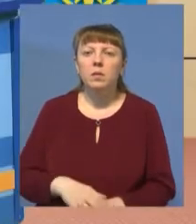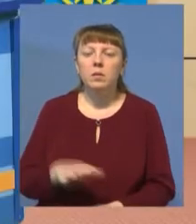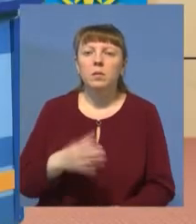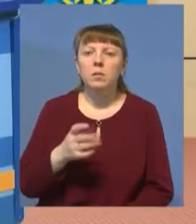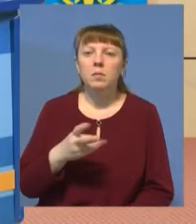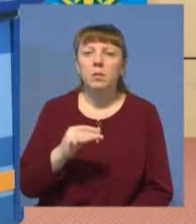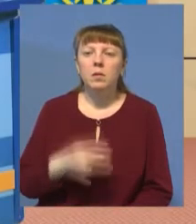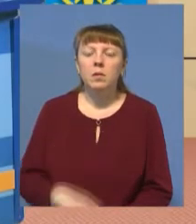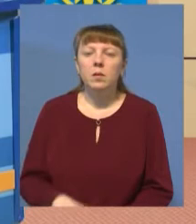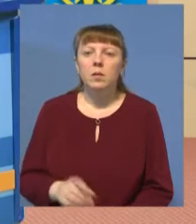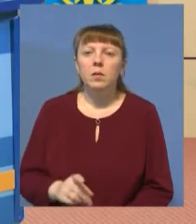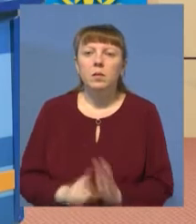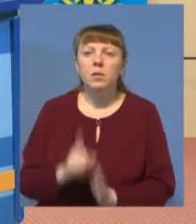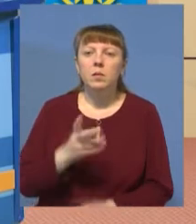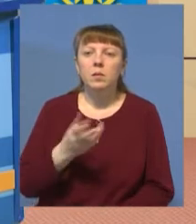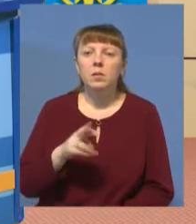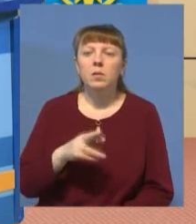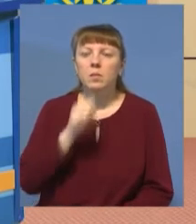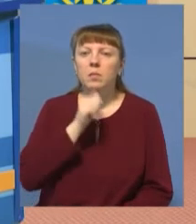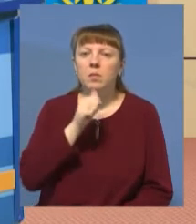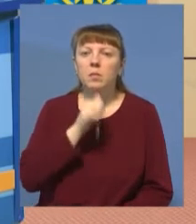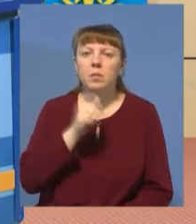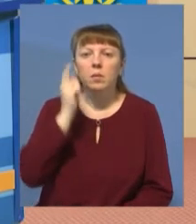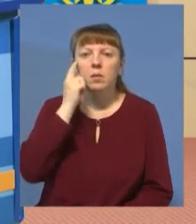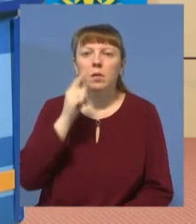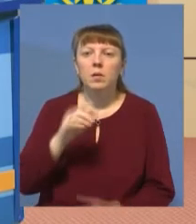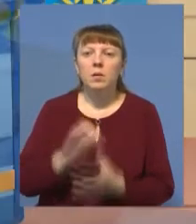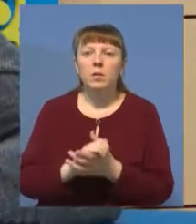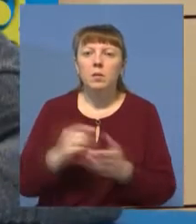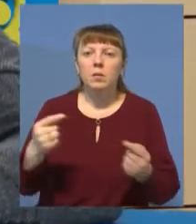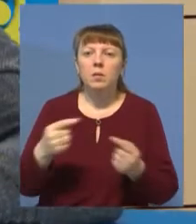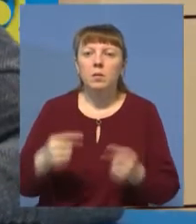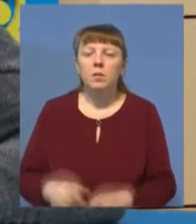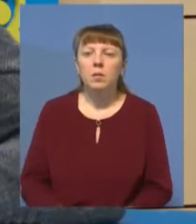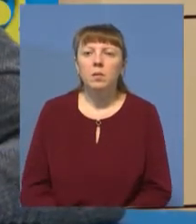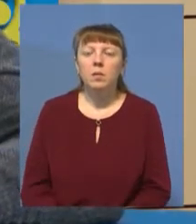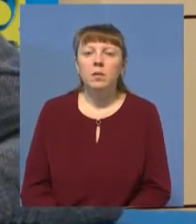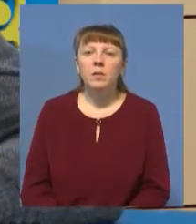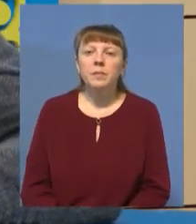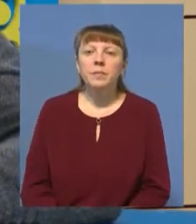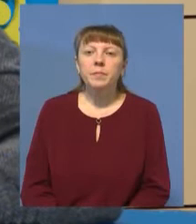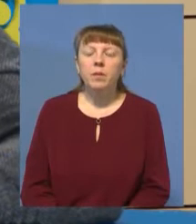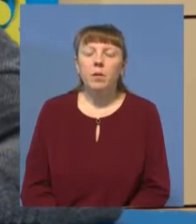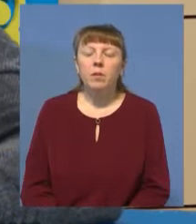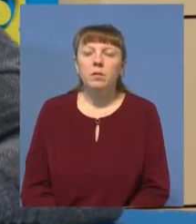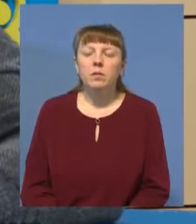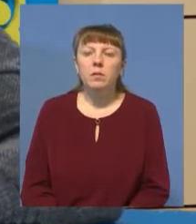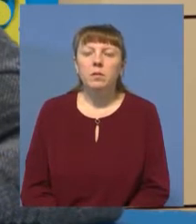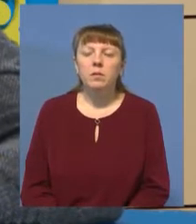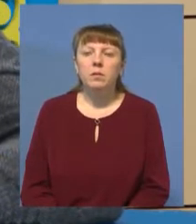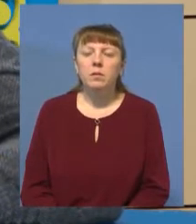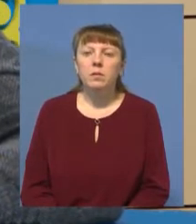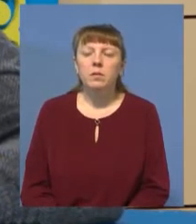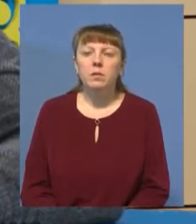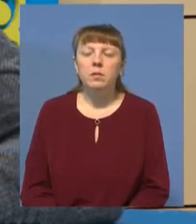есть прежде всего все начинается с медиации, с попытки урегулировать, ну так будем говорить, мирным путем, да, ситуацию. Да. Дело в том,